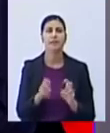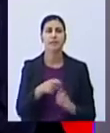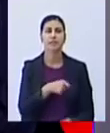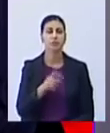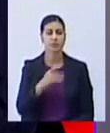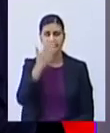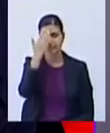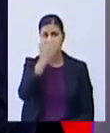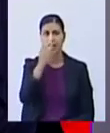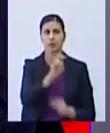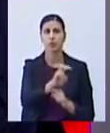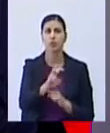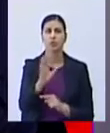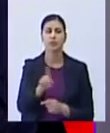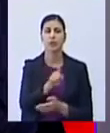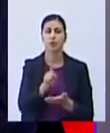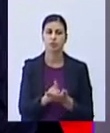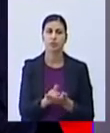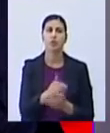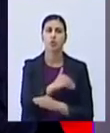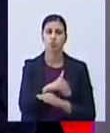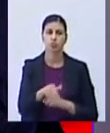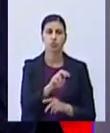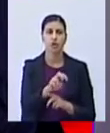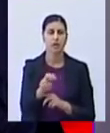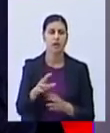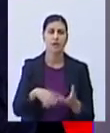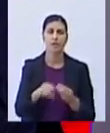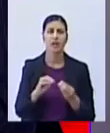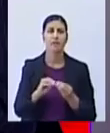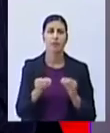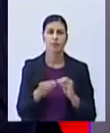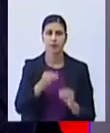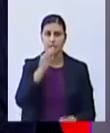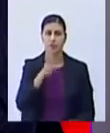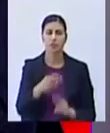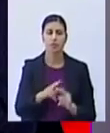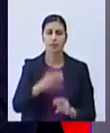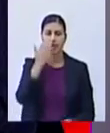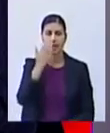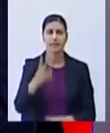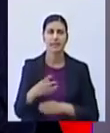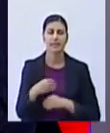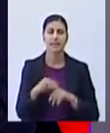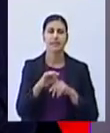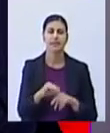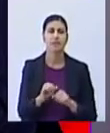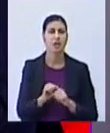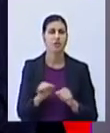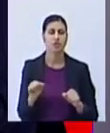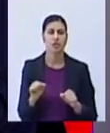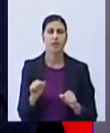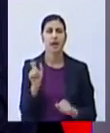ვიქნებით სახალხო დეპუტატები, რომლებიც აუცილებლად გამოვალთ ქუჩაში და ყველა პრობლემას შემდგომ აი ამ ხალხთან ერთად გავივლით. არ